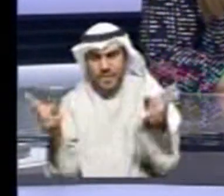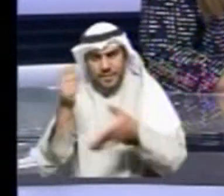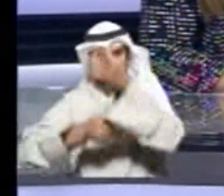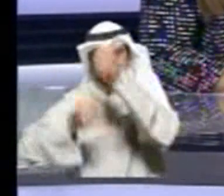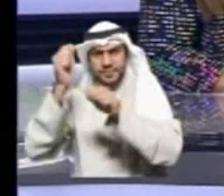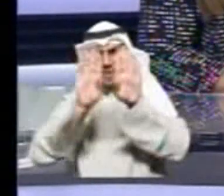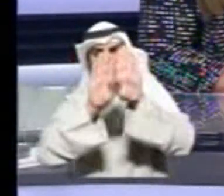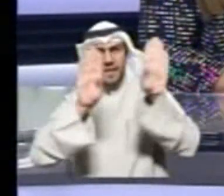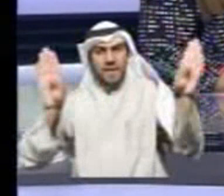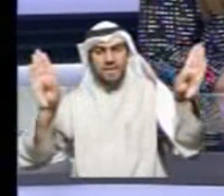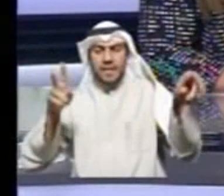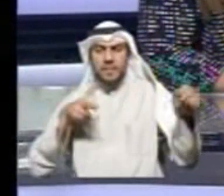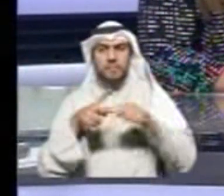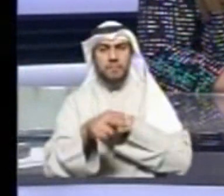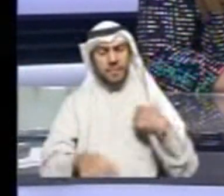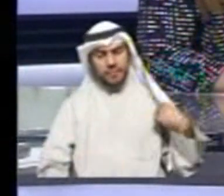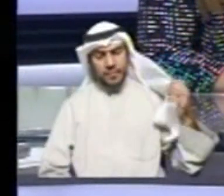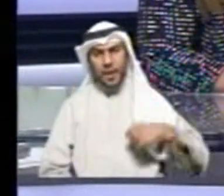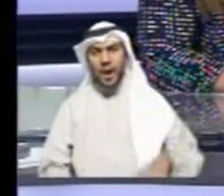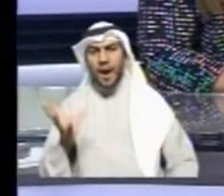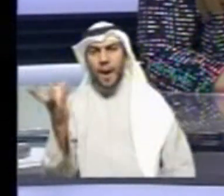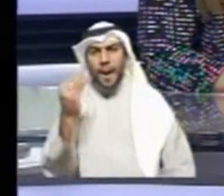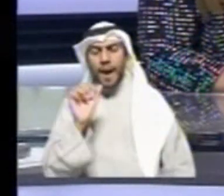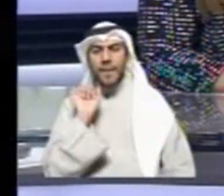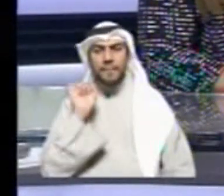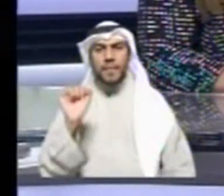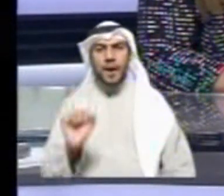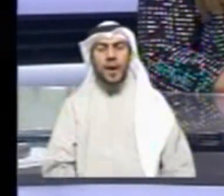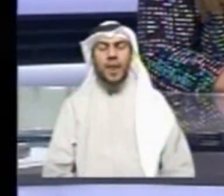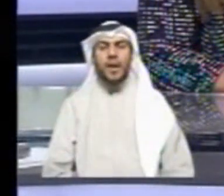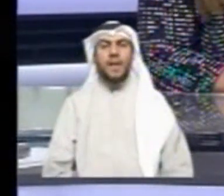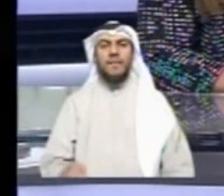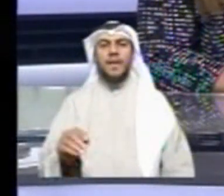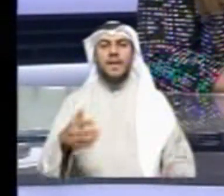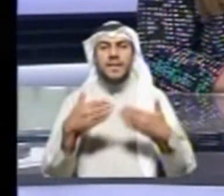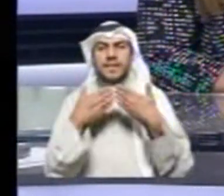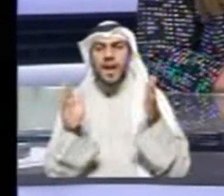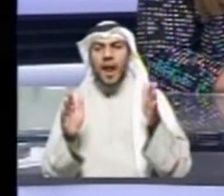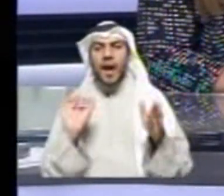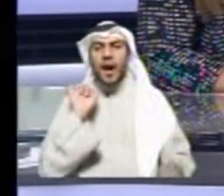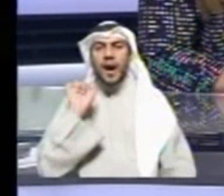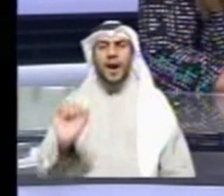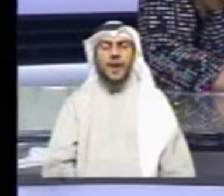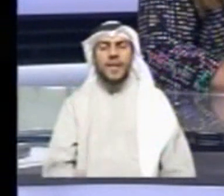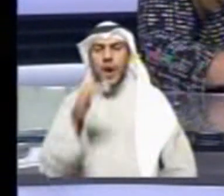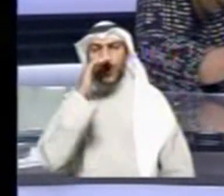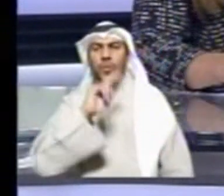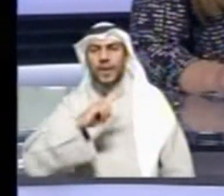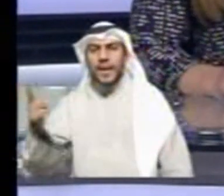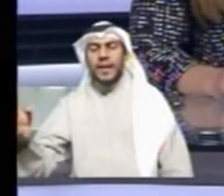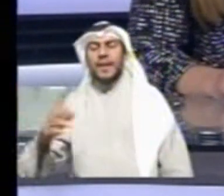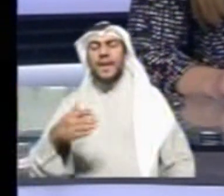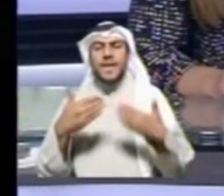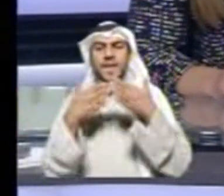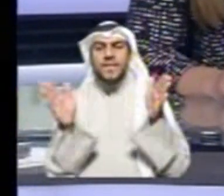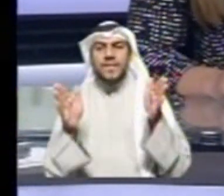المنقف، وبذلك يرتفع عدد مراكز التنمية المجتمع في دولة الكويت إلى 22 مركزا موزعا